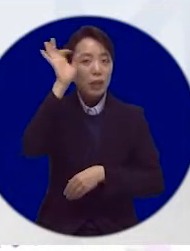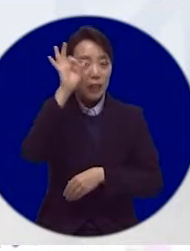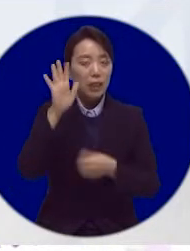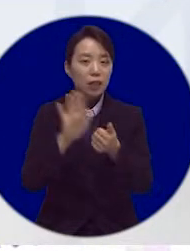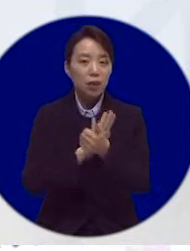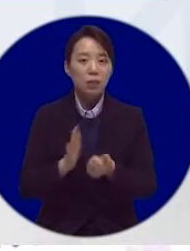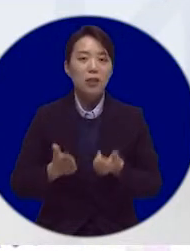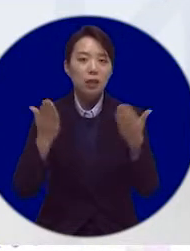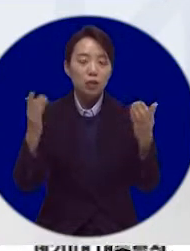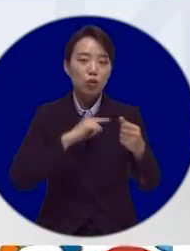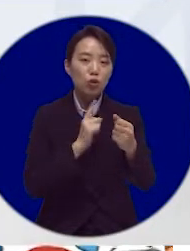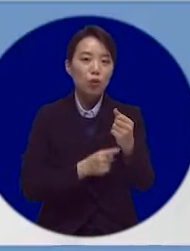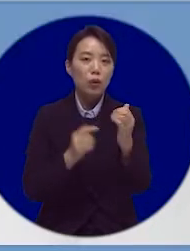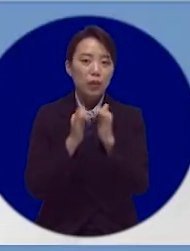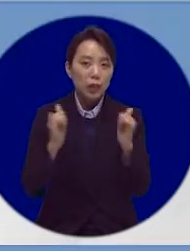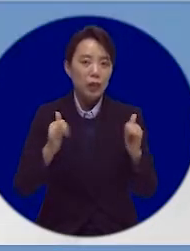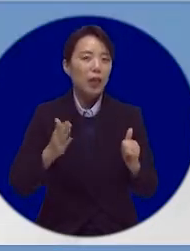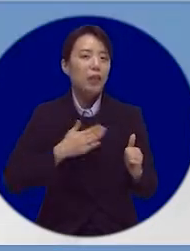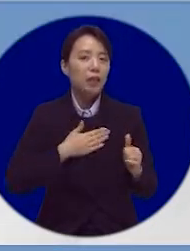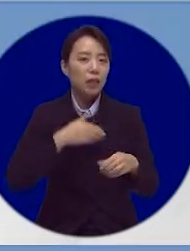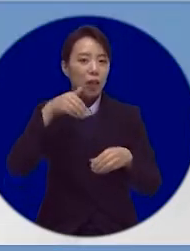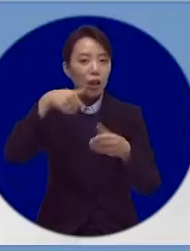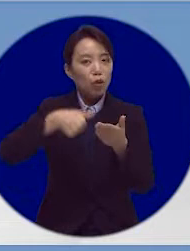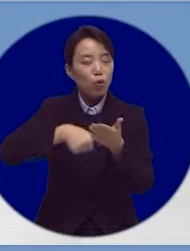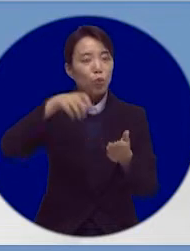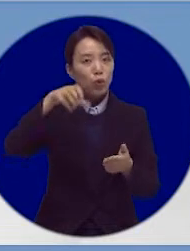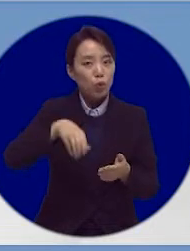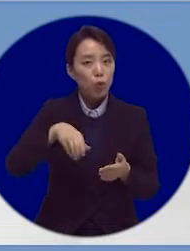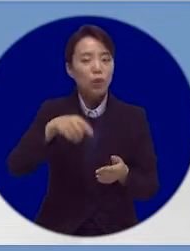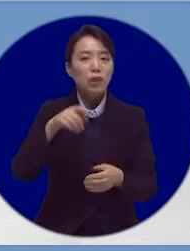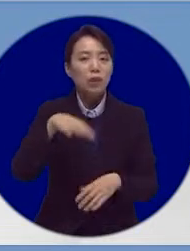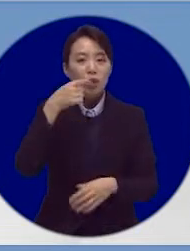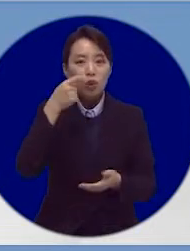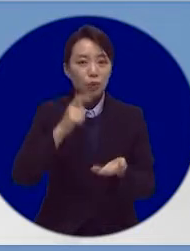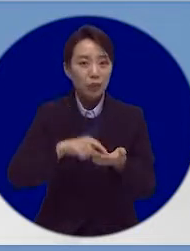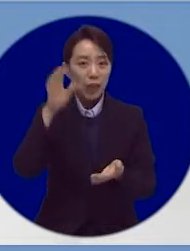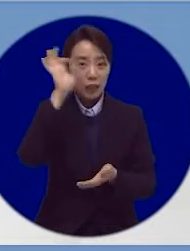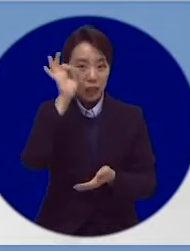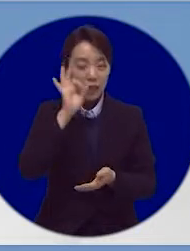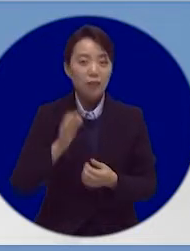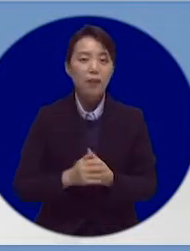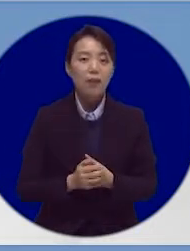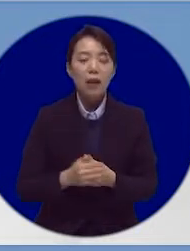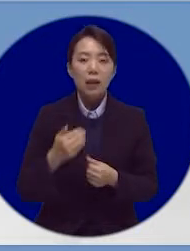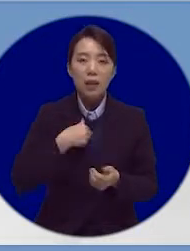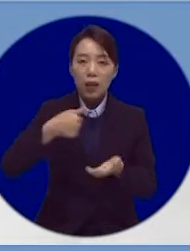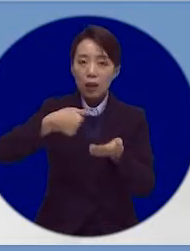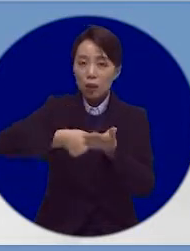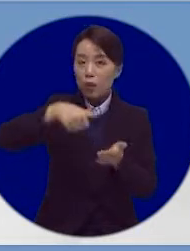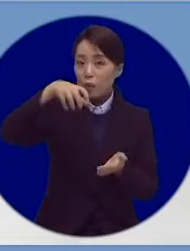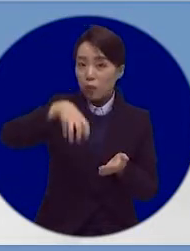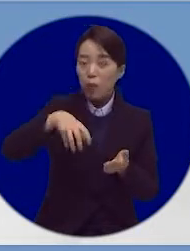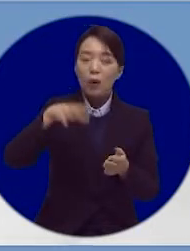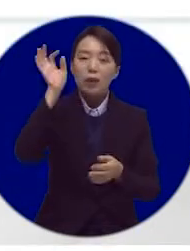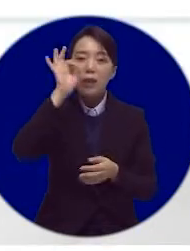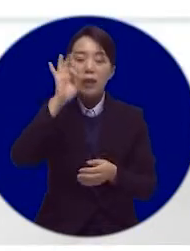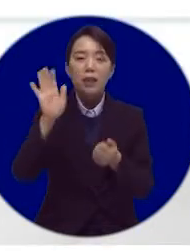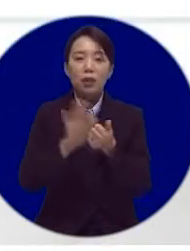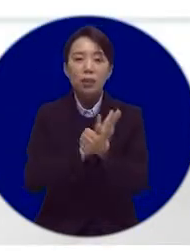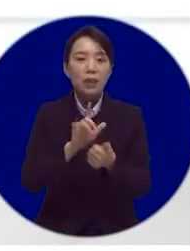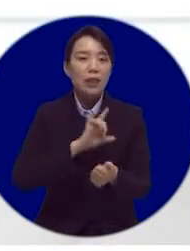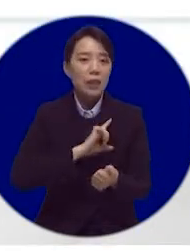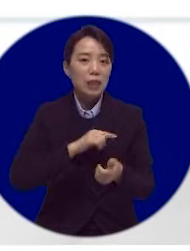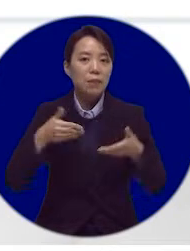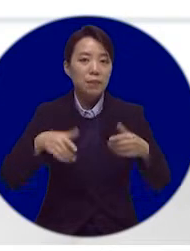제공해 유권자들이 자신의 투표소 위치를 쉽게 찾을 수 있게 했는데요. 내 투표소 찾기 서비스에 접속해